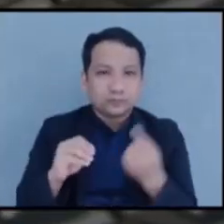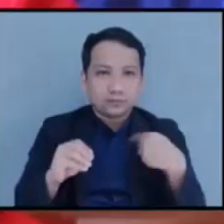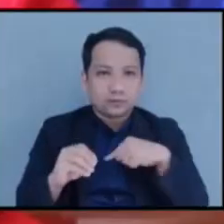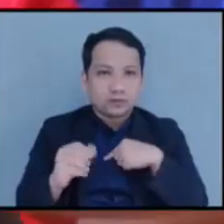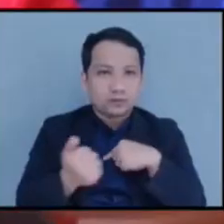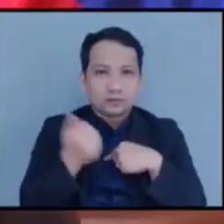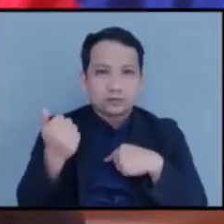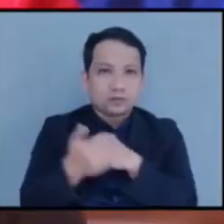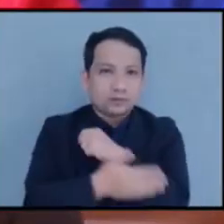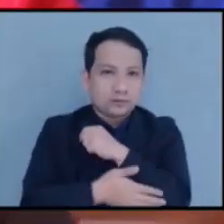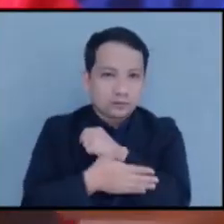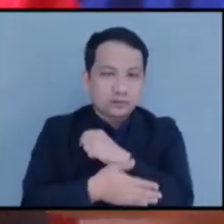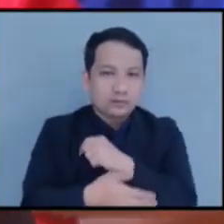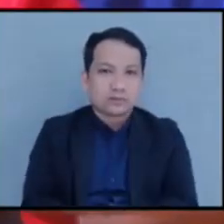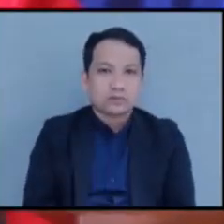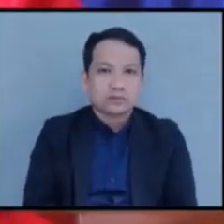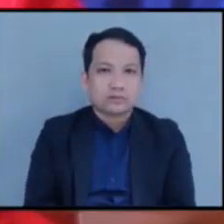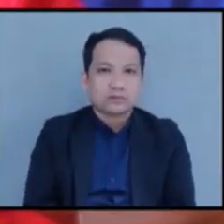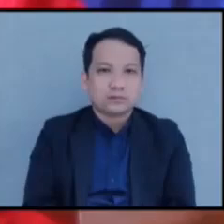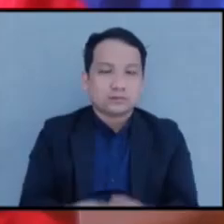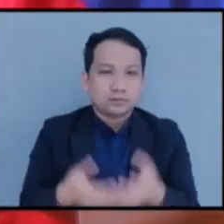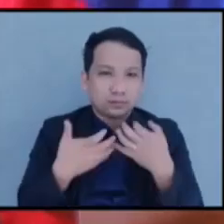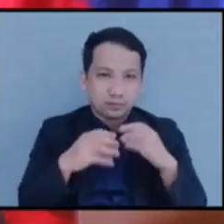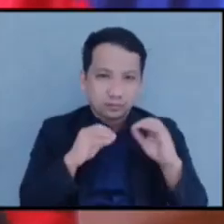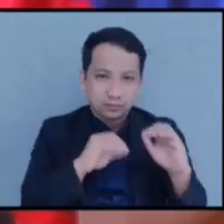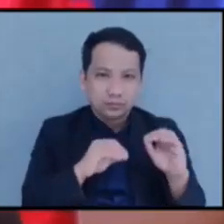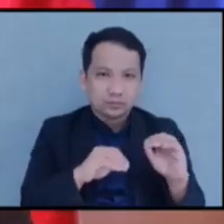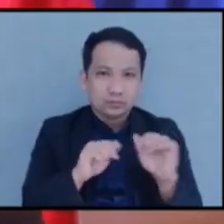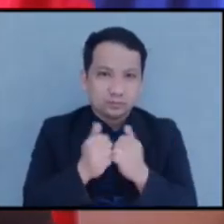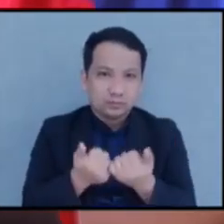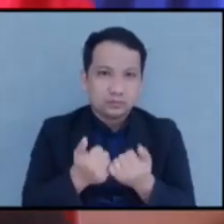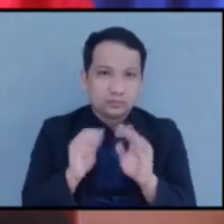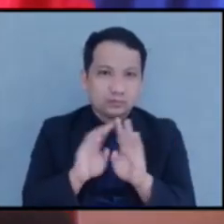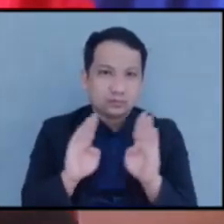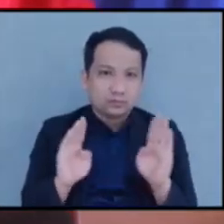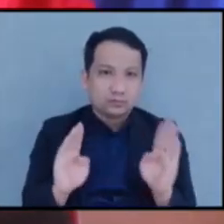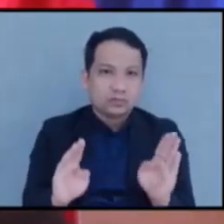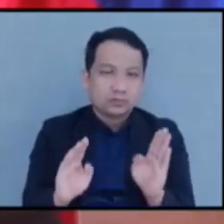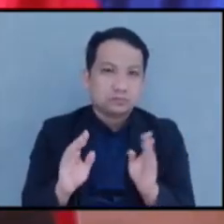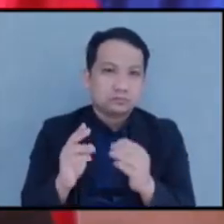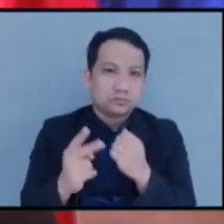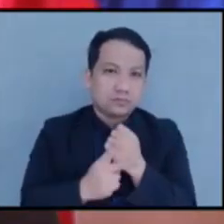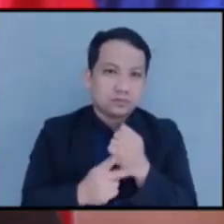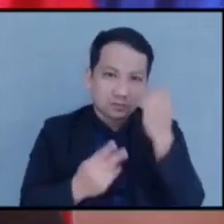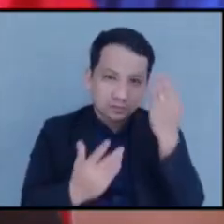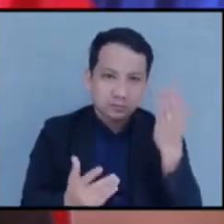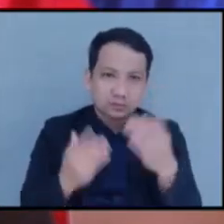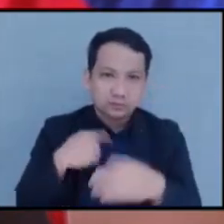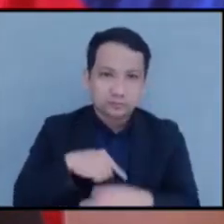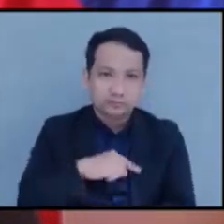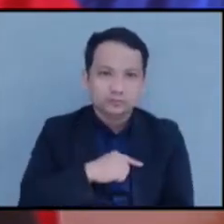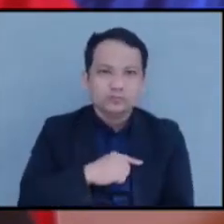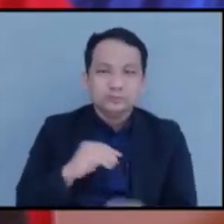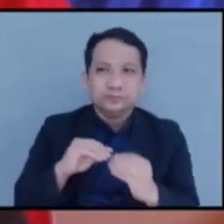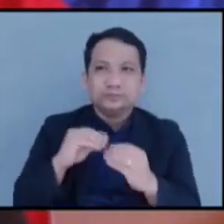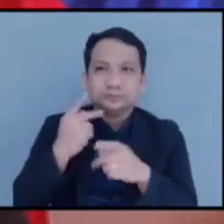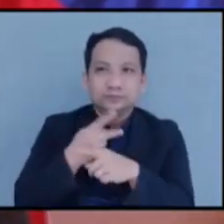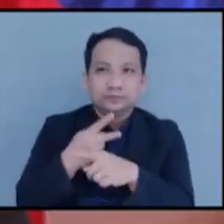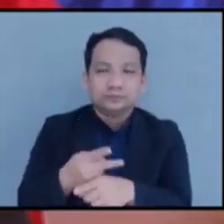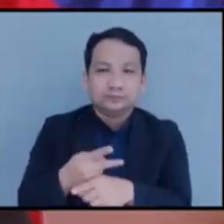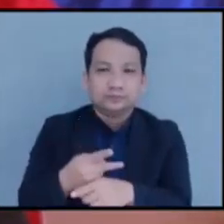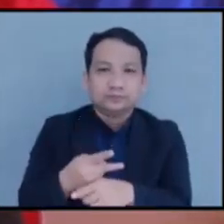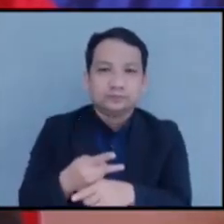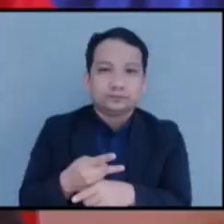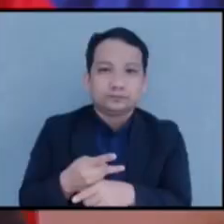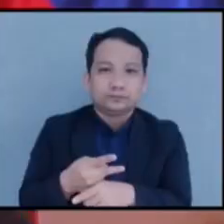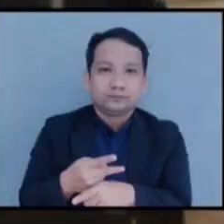sila. So we want to educate OFWs on how to open an account safe. Now on the back of that, we'll introduce more and more products, whether it's a credit product,